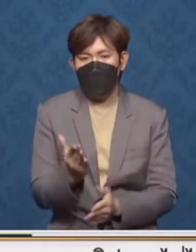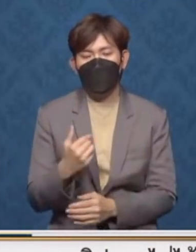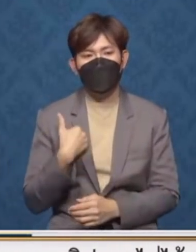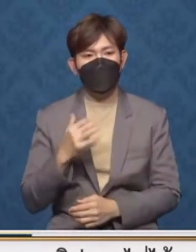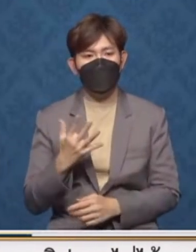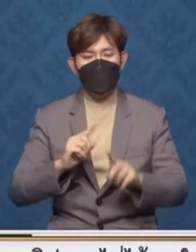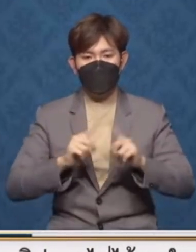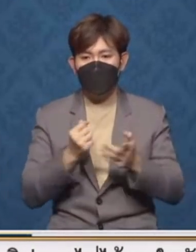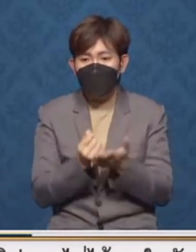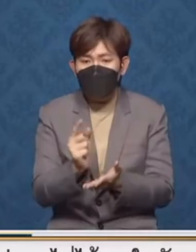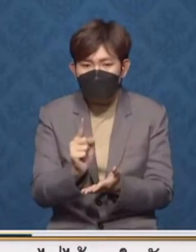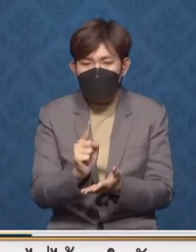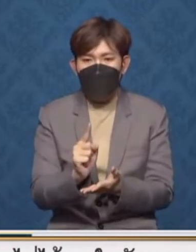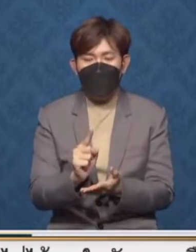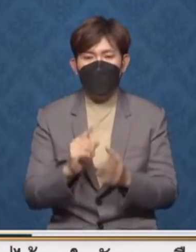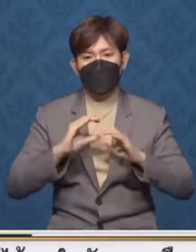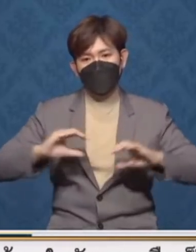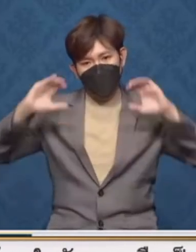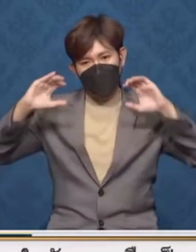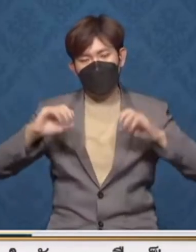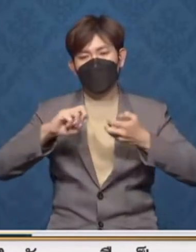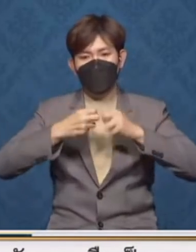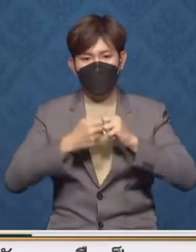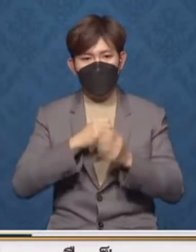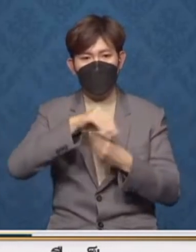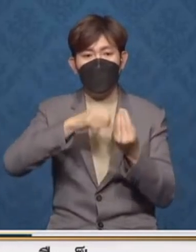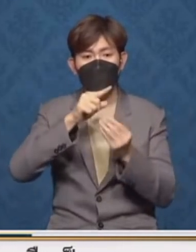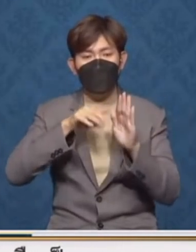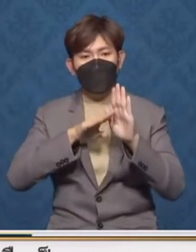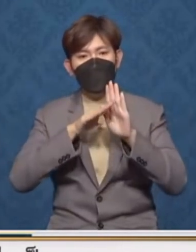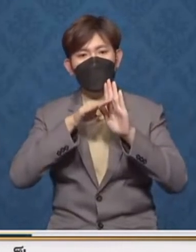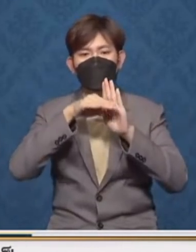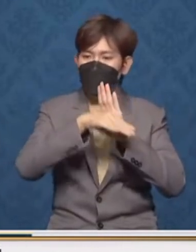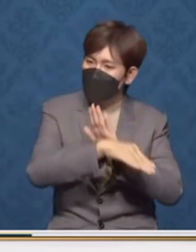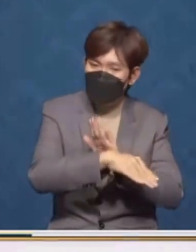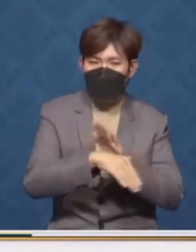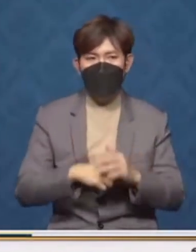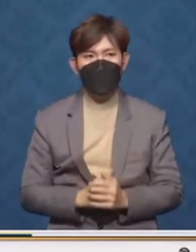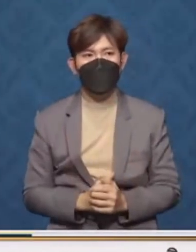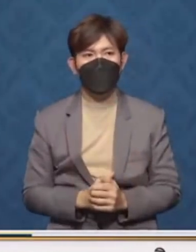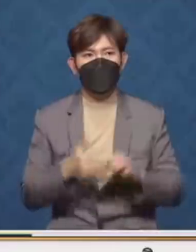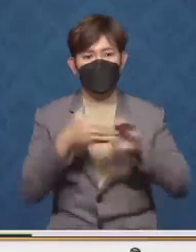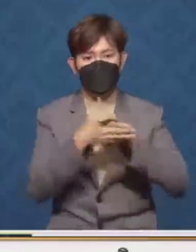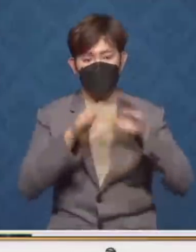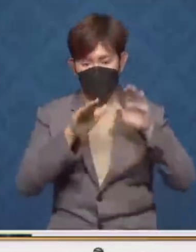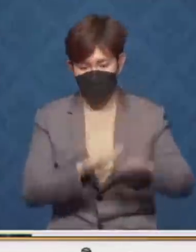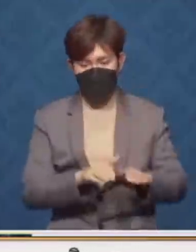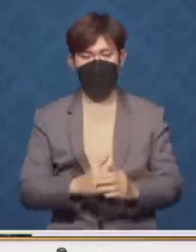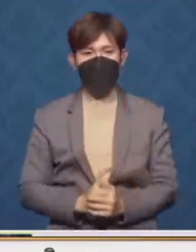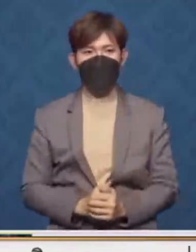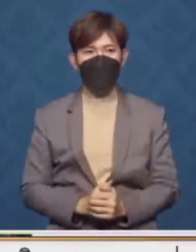ประชารัฐเศรษฐกิจมันถึงไม่มีทีท่าว่าจะฝืนสะทีเขาอย่าทำใส่ลงก่อนนะคะ